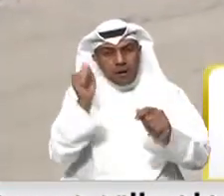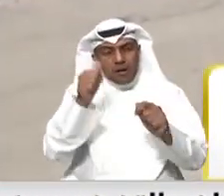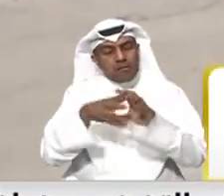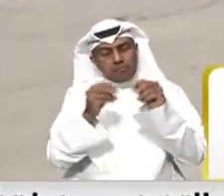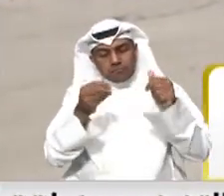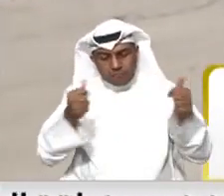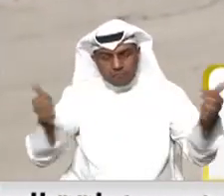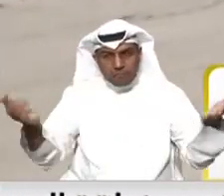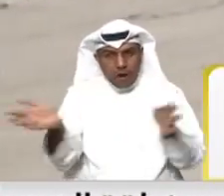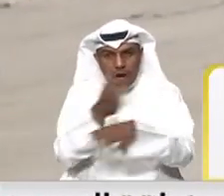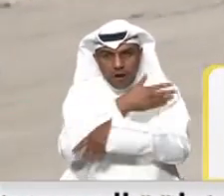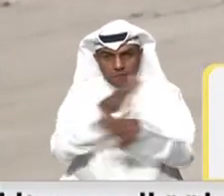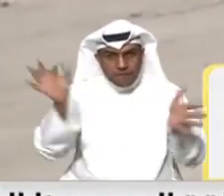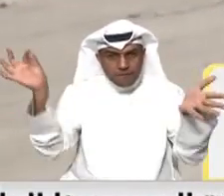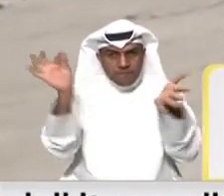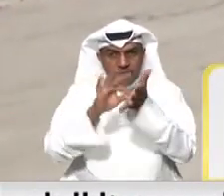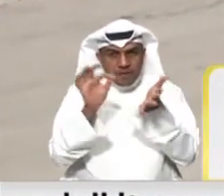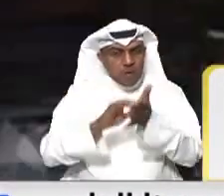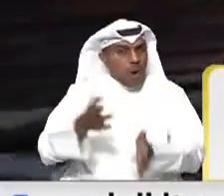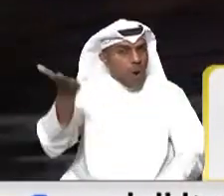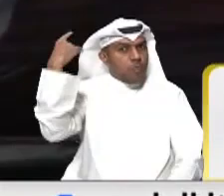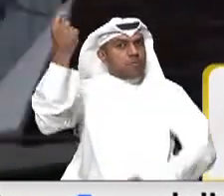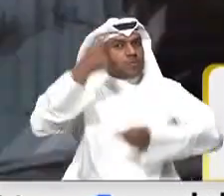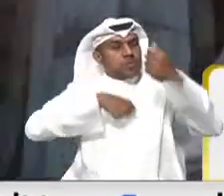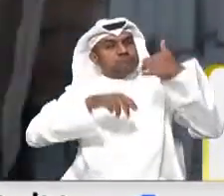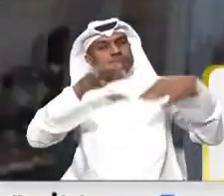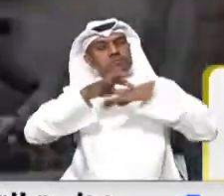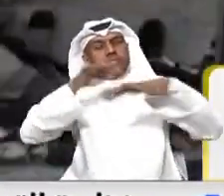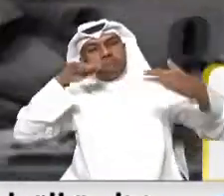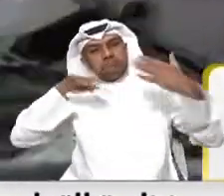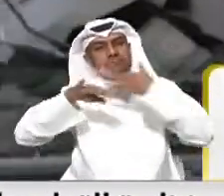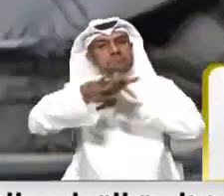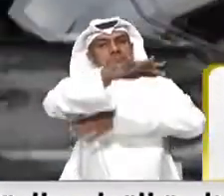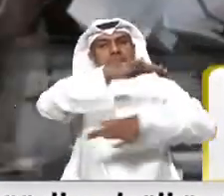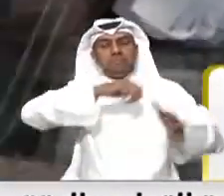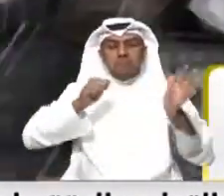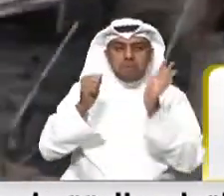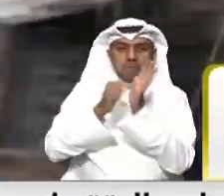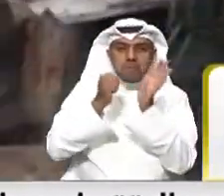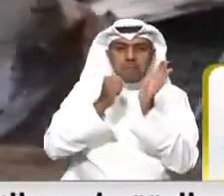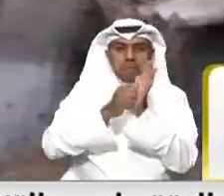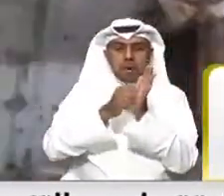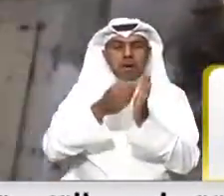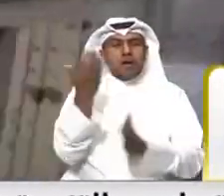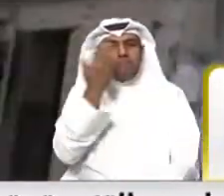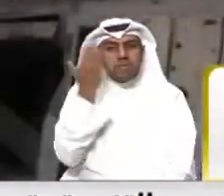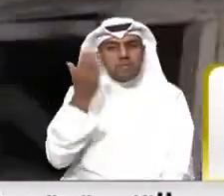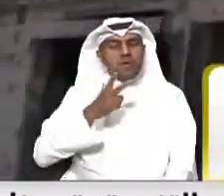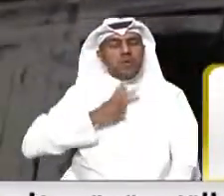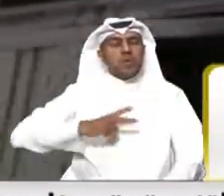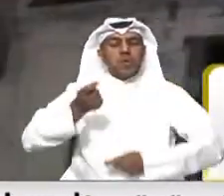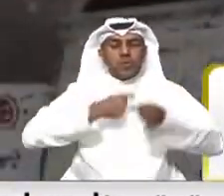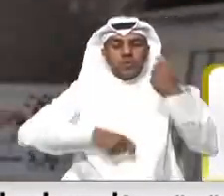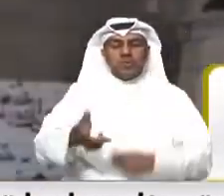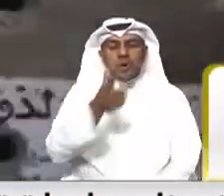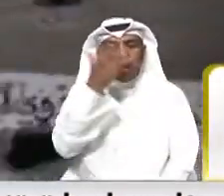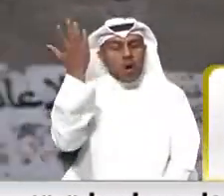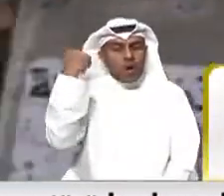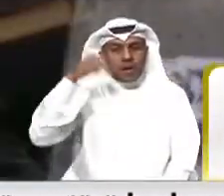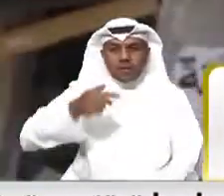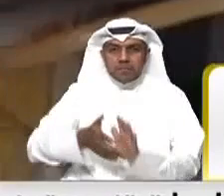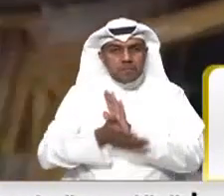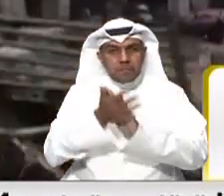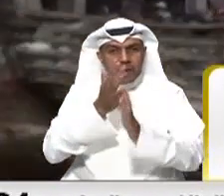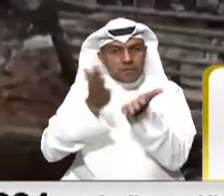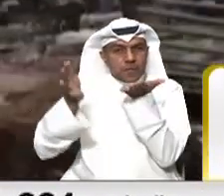محيت فيه معالم المدينه وتحولت فيه المنازل والابراج والمنشات الاقتصاديه اضافه الى البنى